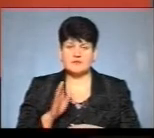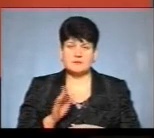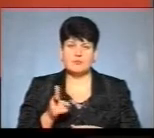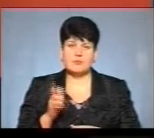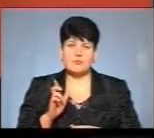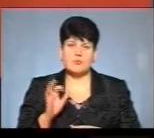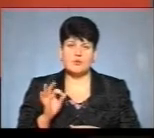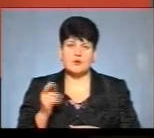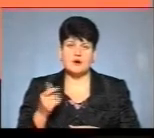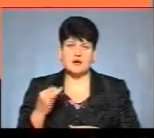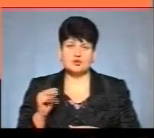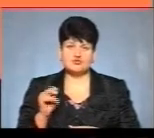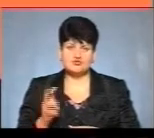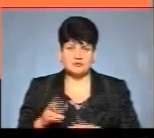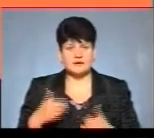Давайте послухаємо, що він каже.